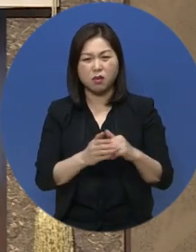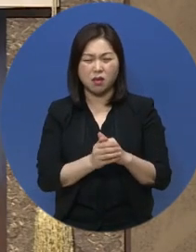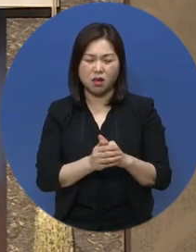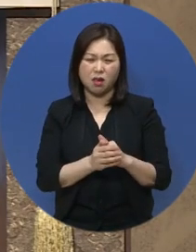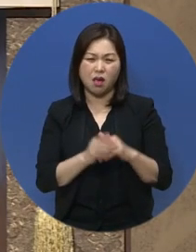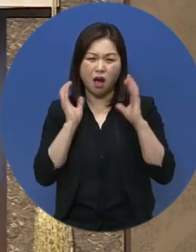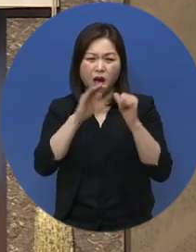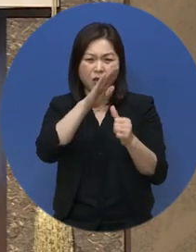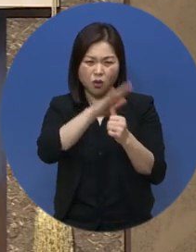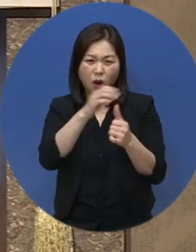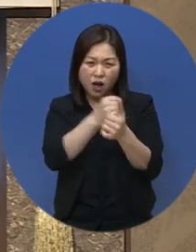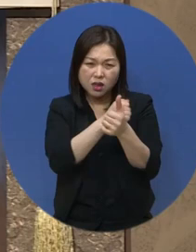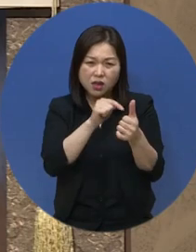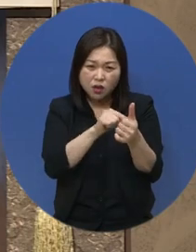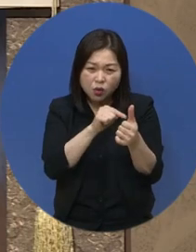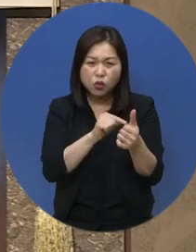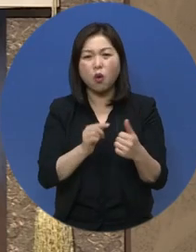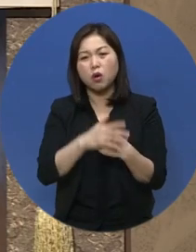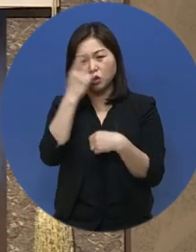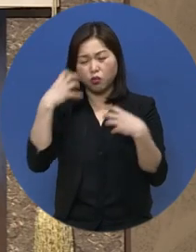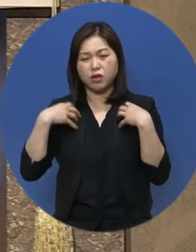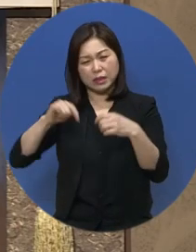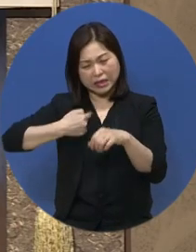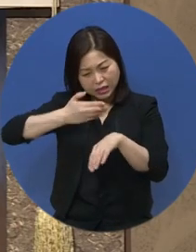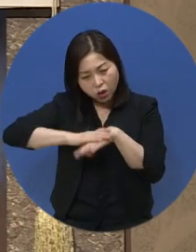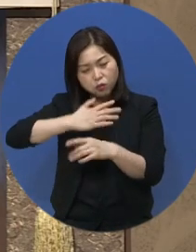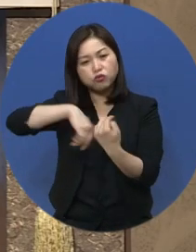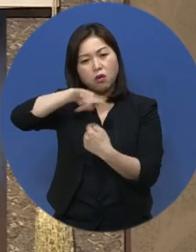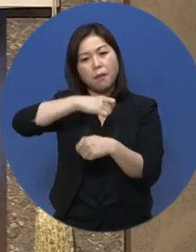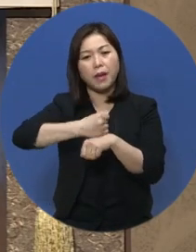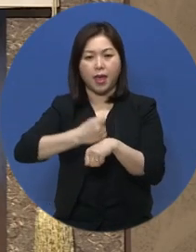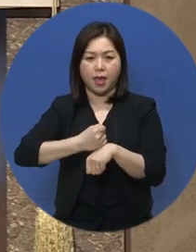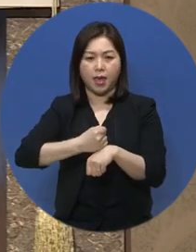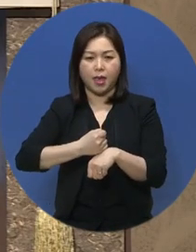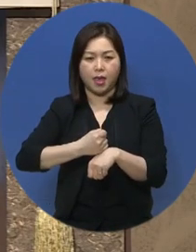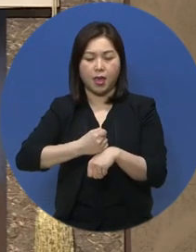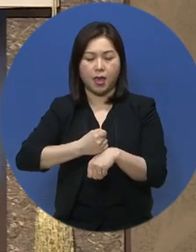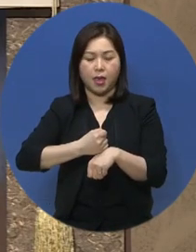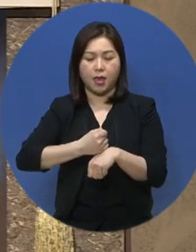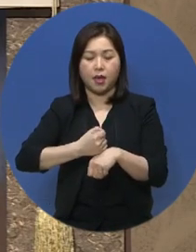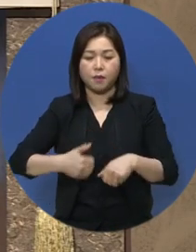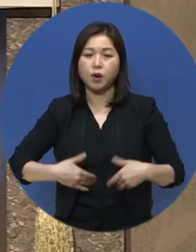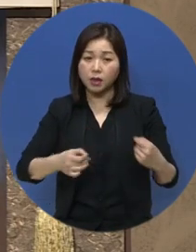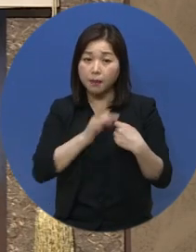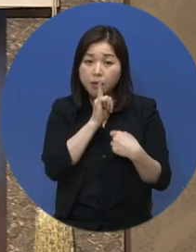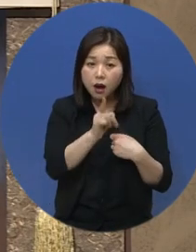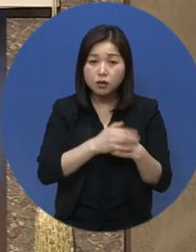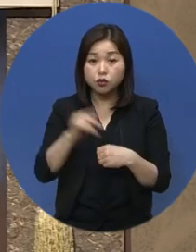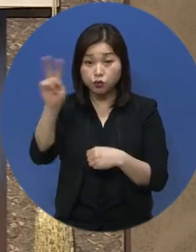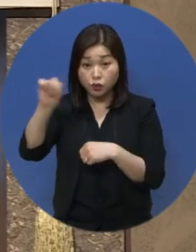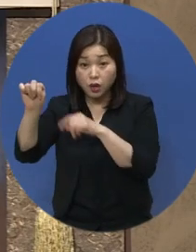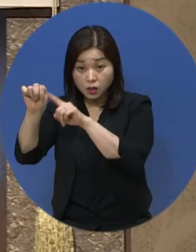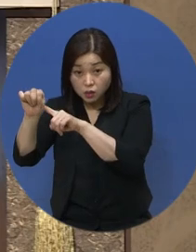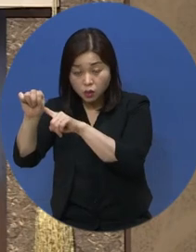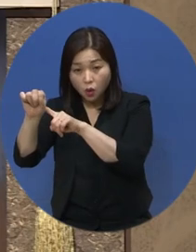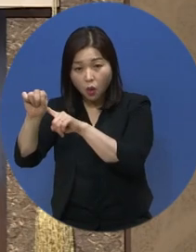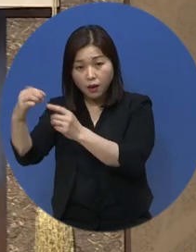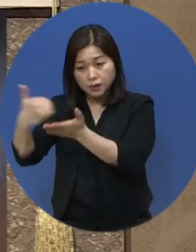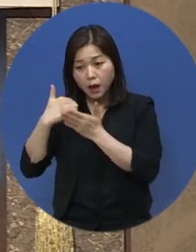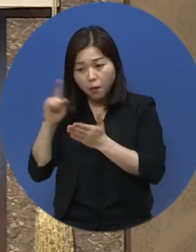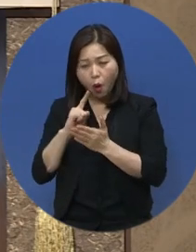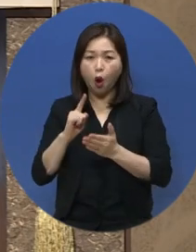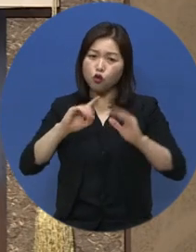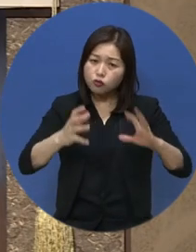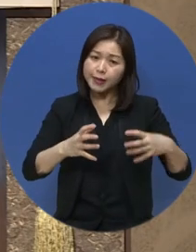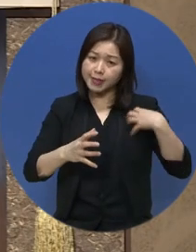정부에서 직접 운영해야 된다 입양도 네. 그렇게 얘기하는 것처럼 유엔에서도 국가에서 중점적으로 해야 된다라고 권고하고